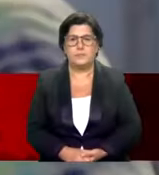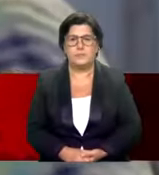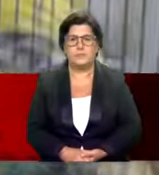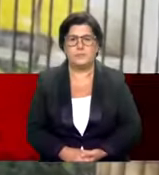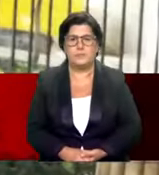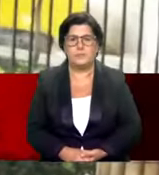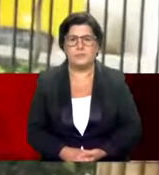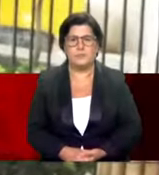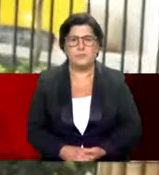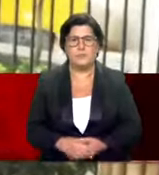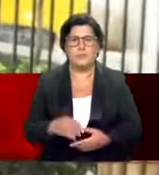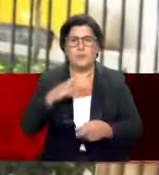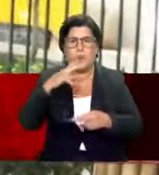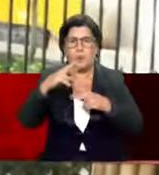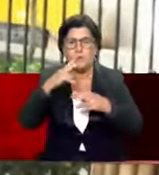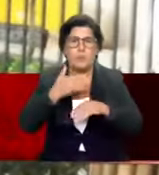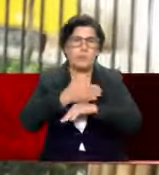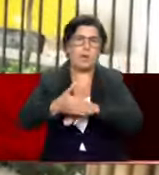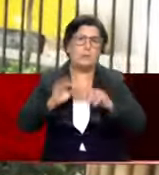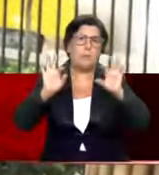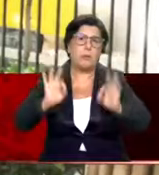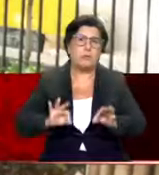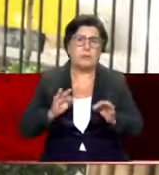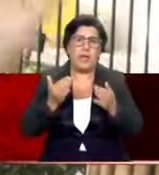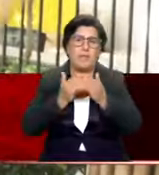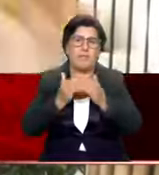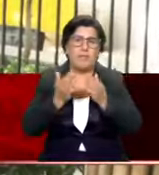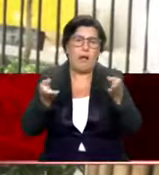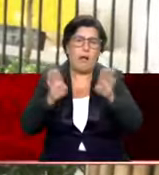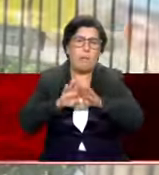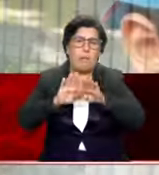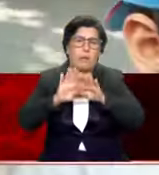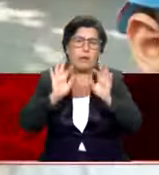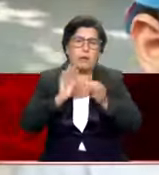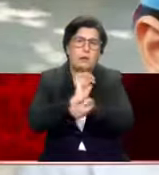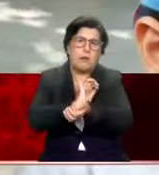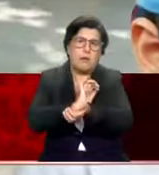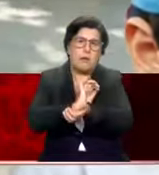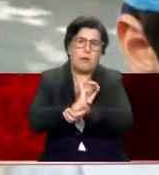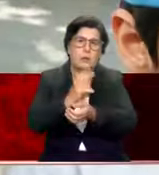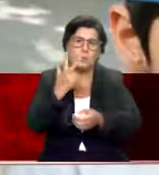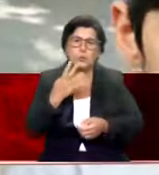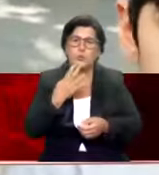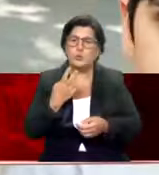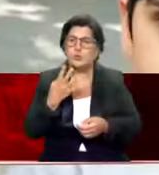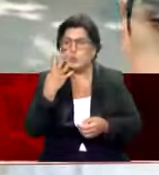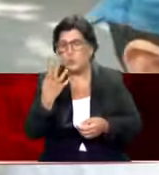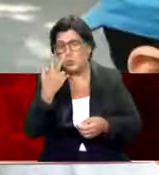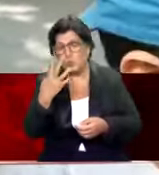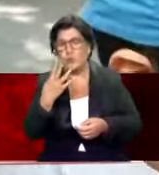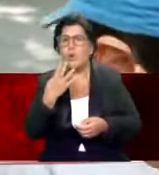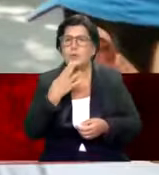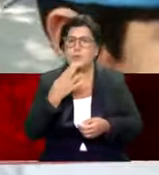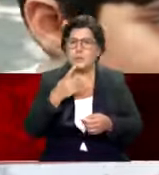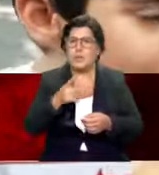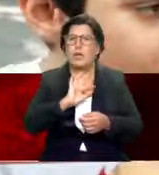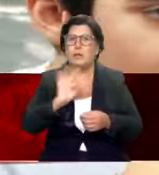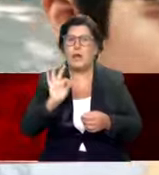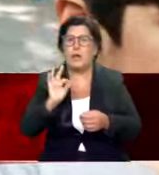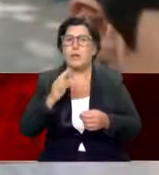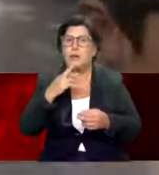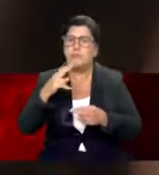öneriler konuşmaya geç başladı kapalı olduğu için hani evdeydik ya 34 yaşına gelip de hala konuşamayan